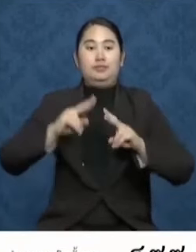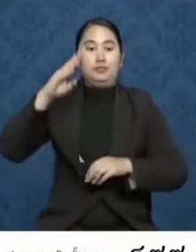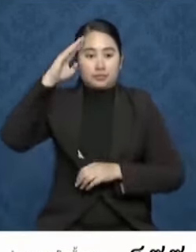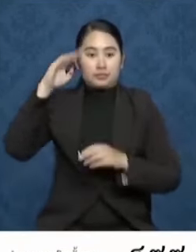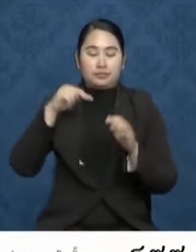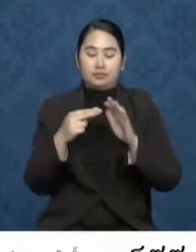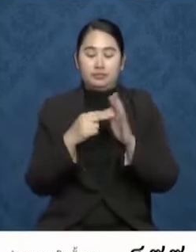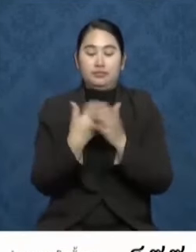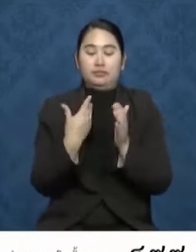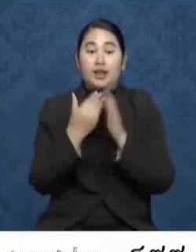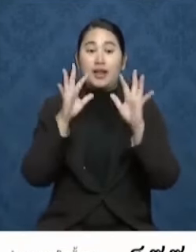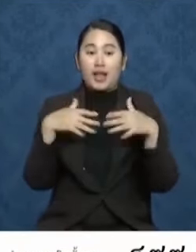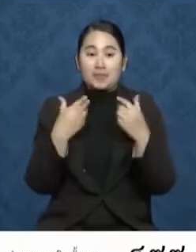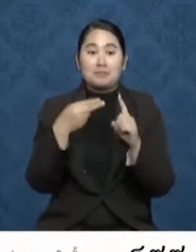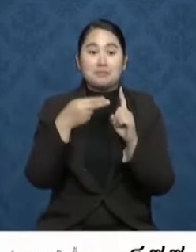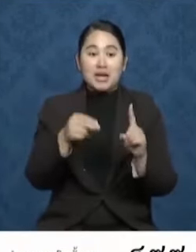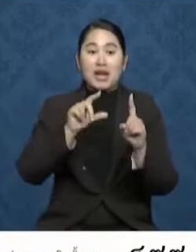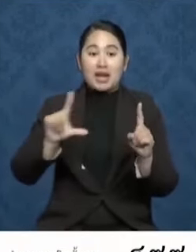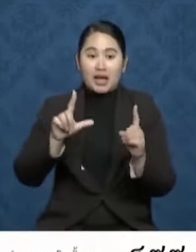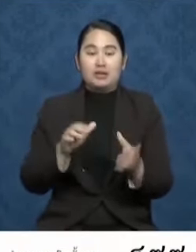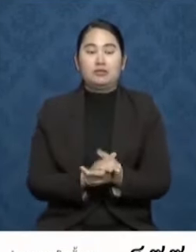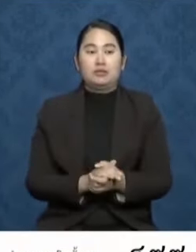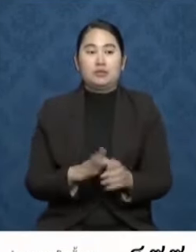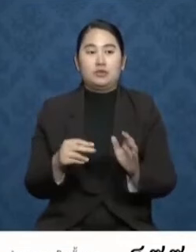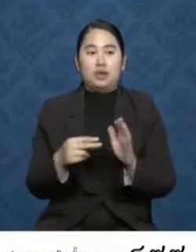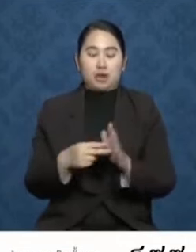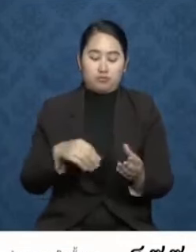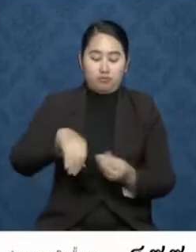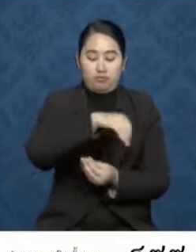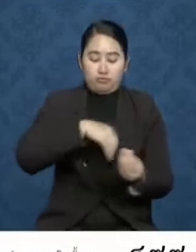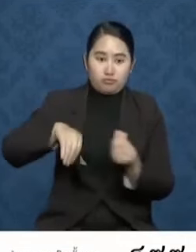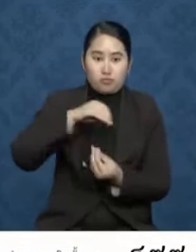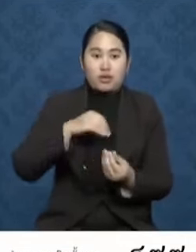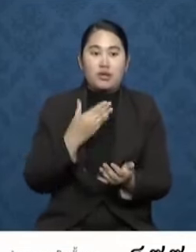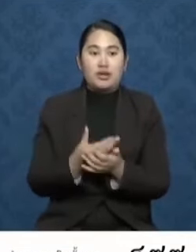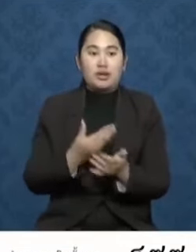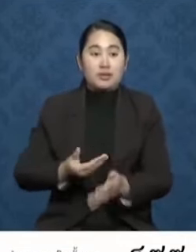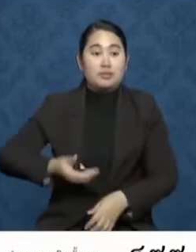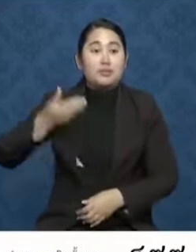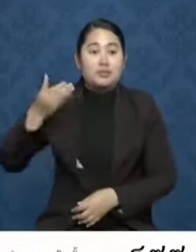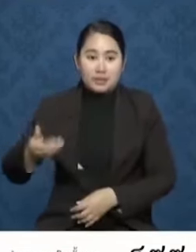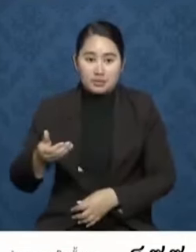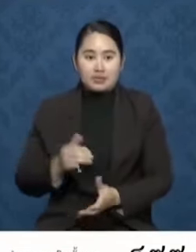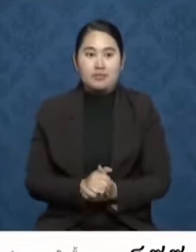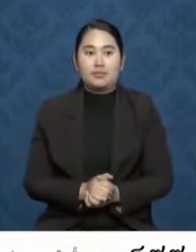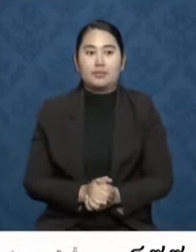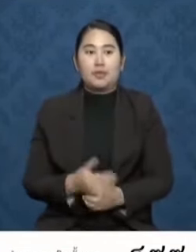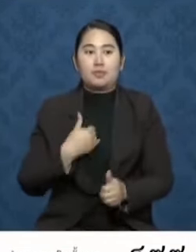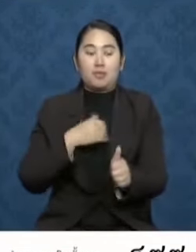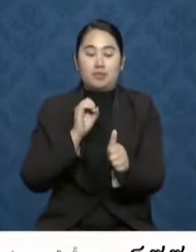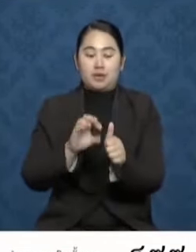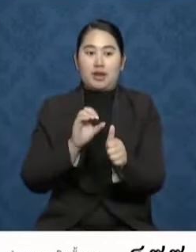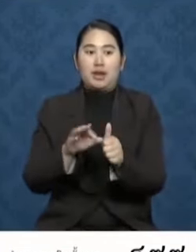จะสร้างรายได้หลายหมื่นล้านเนี่ยนำมาชดเชยรายจ่ายที่จะต้องสมทบไปผมเสนอนะ